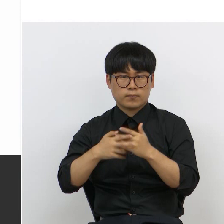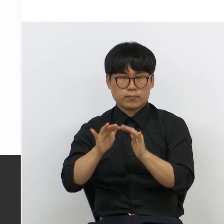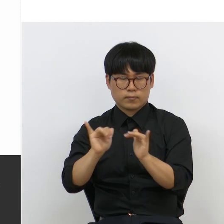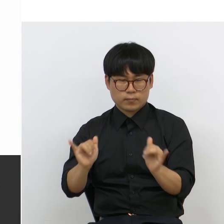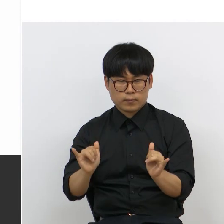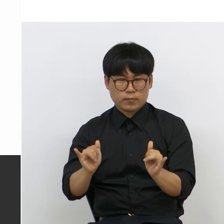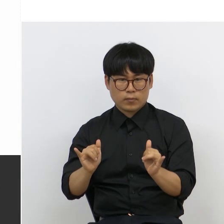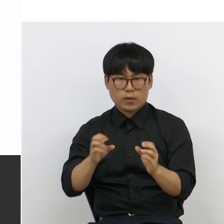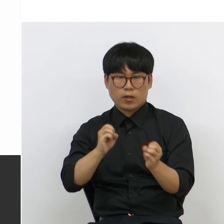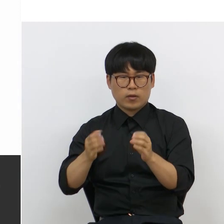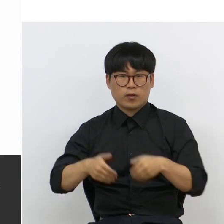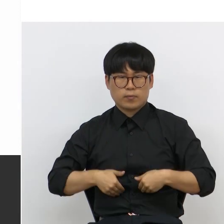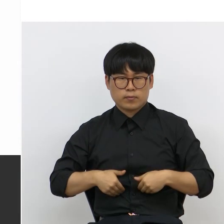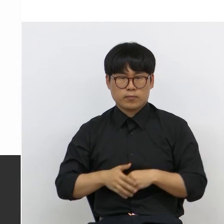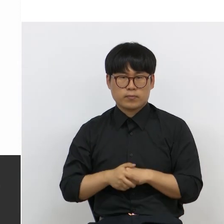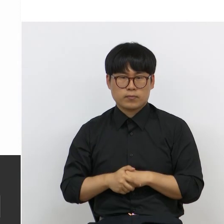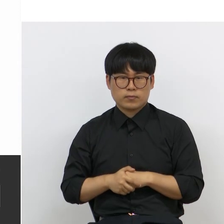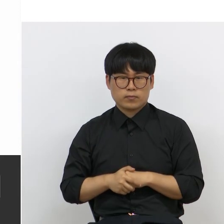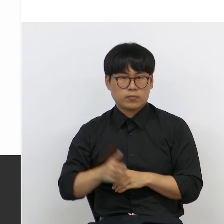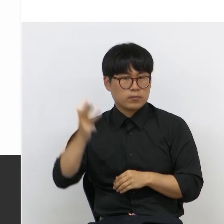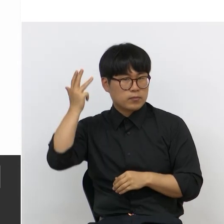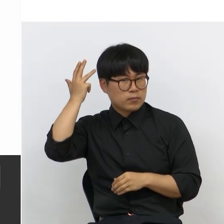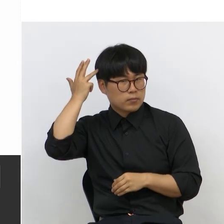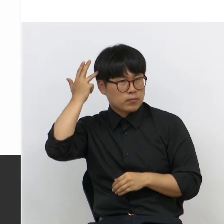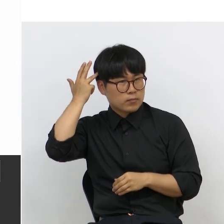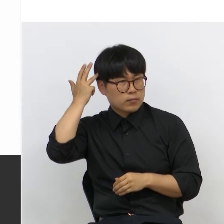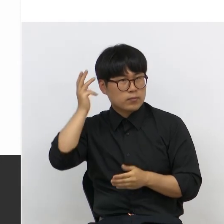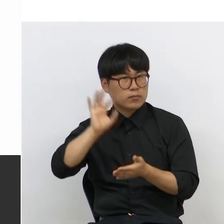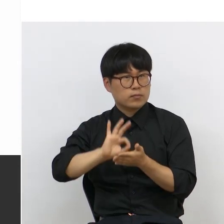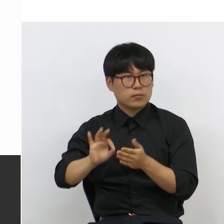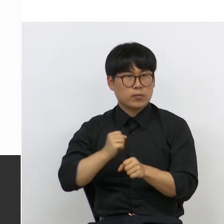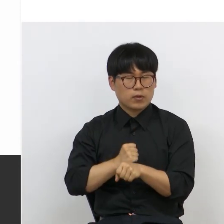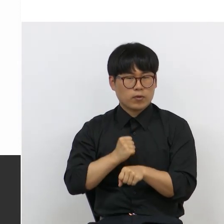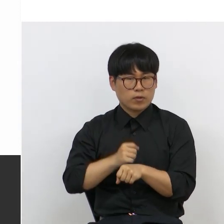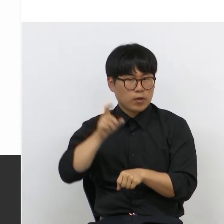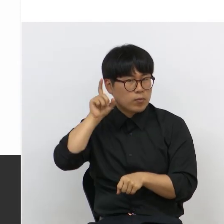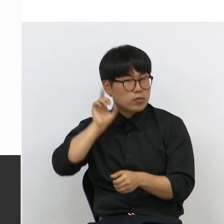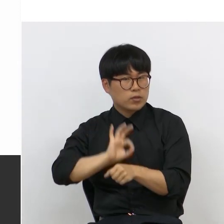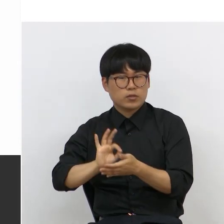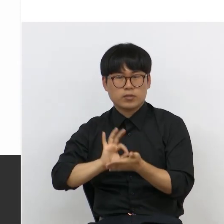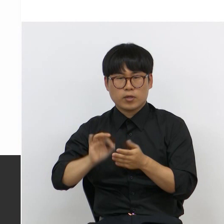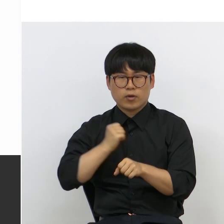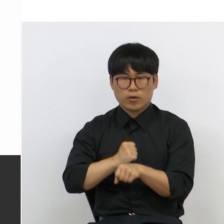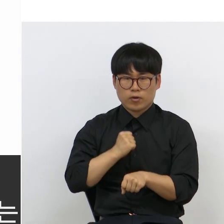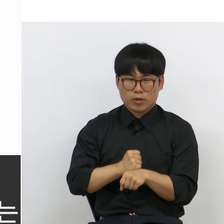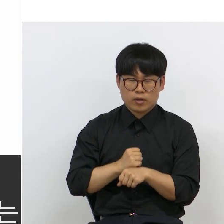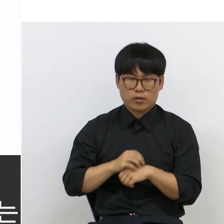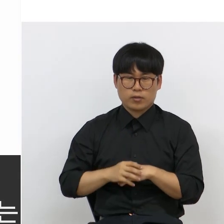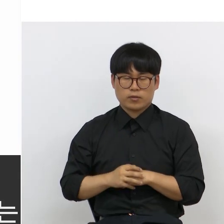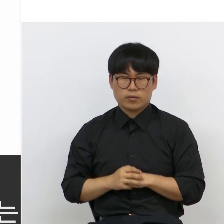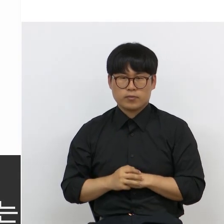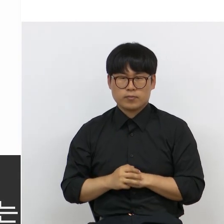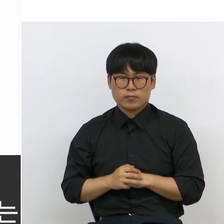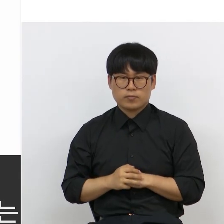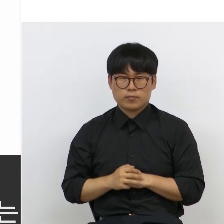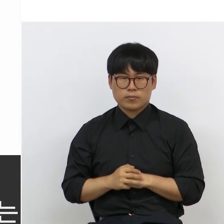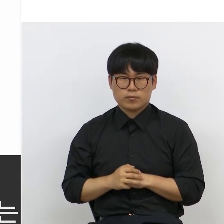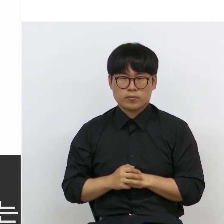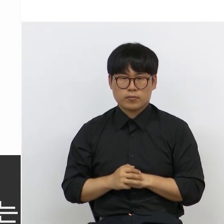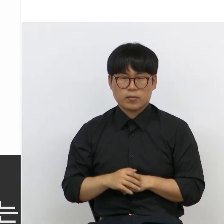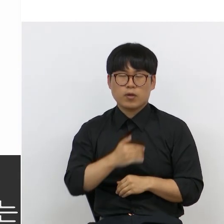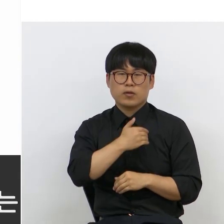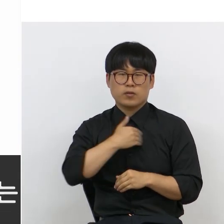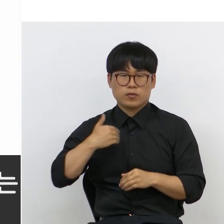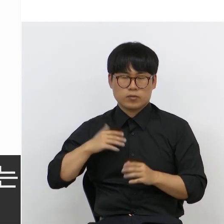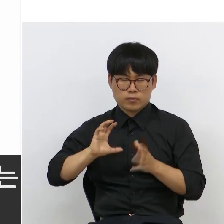됩니다. 그래서 그런 보청기를 쓸 거냐 인공화호를 쓸 거냐 재활 방법 한쪽만 먼저 보청기를 할 거냐 인공화호를 해볼 거냐 이런 거는